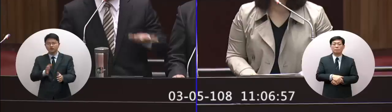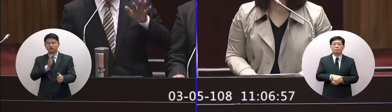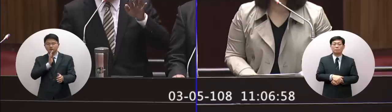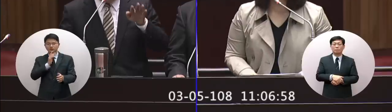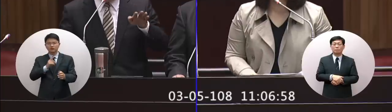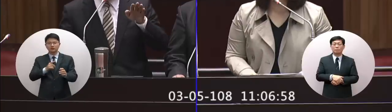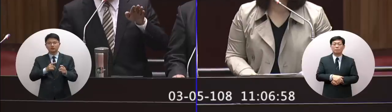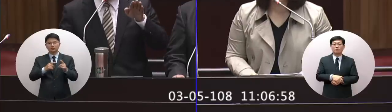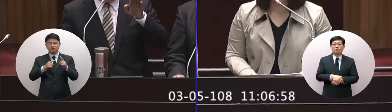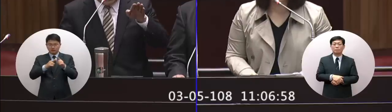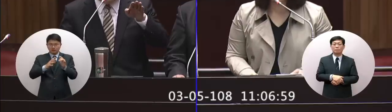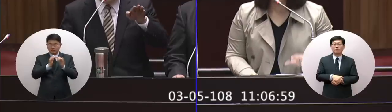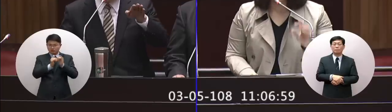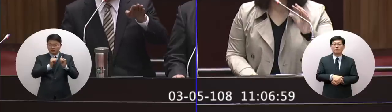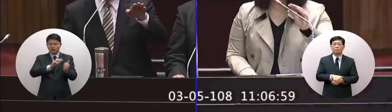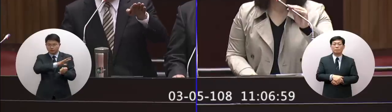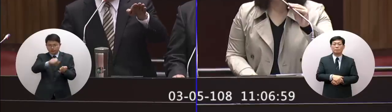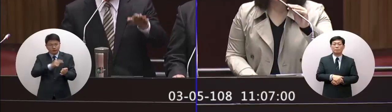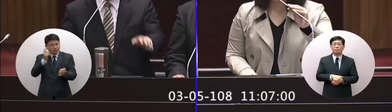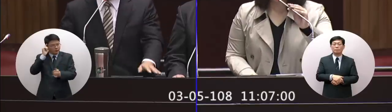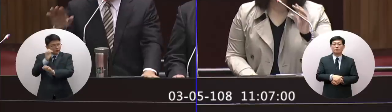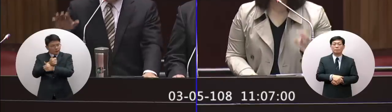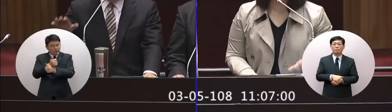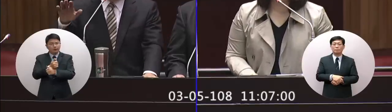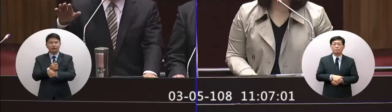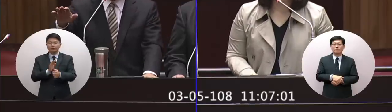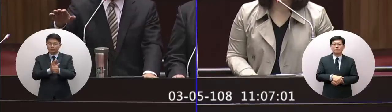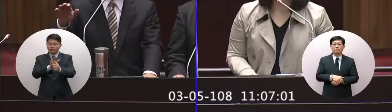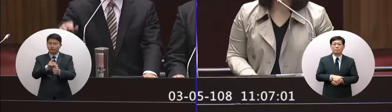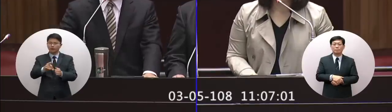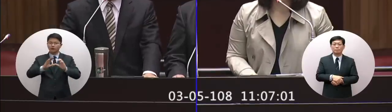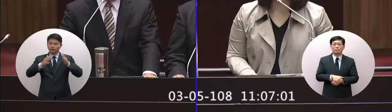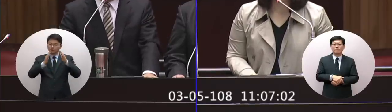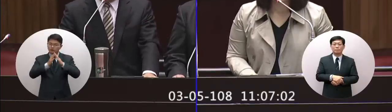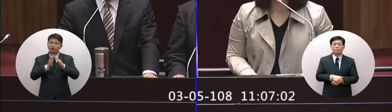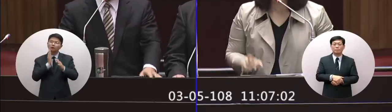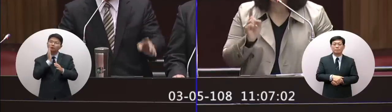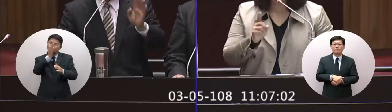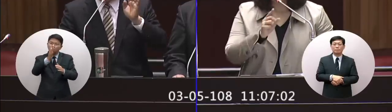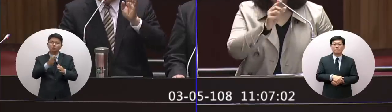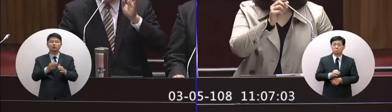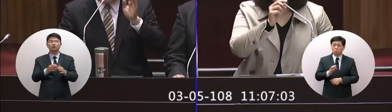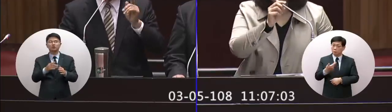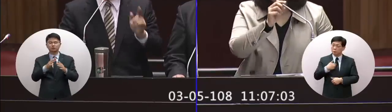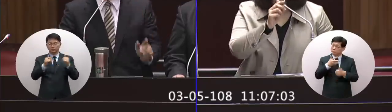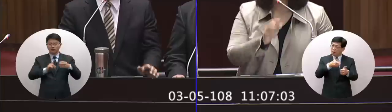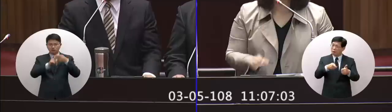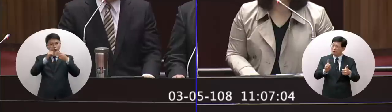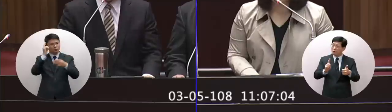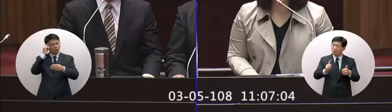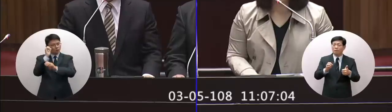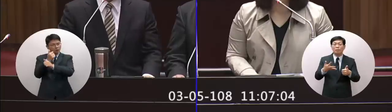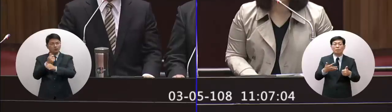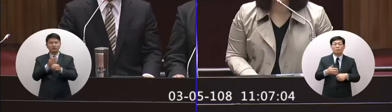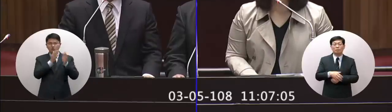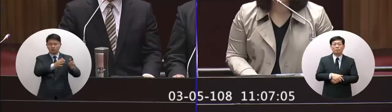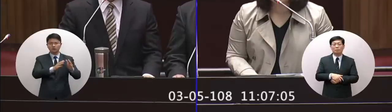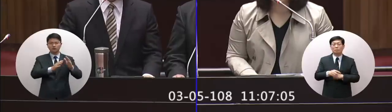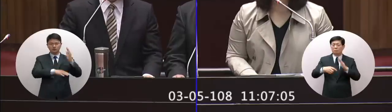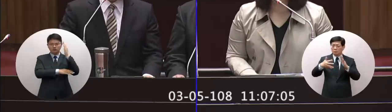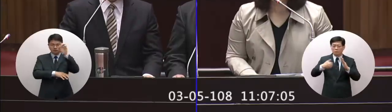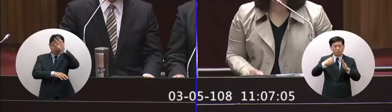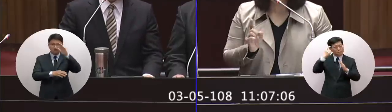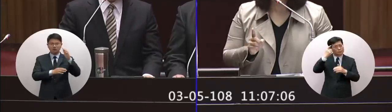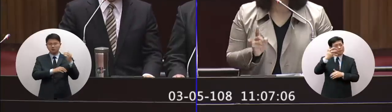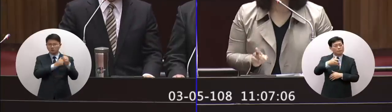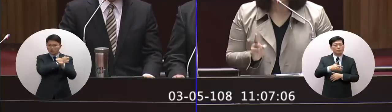量， 对， 为国家长治久安、民主进步来考量， 为什么 不是为政党考量？ 对，院长，我